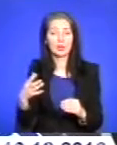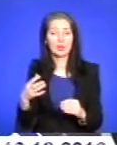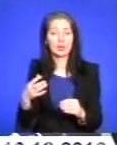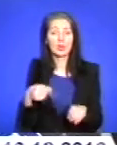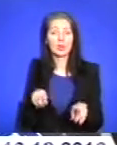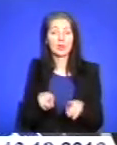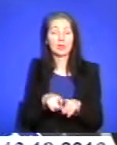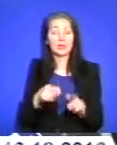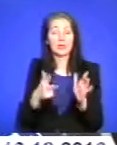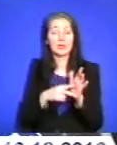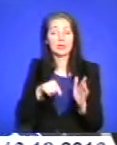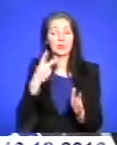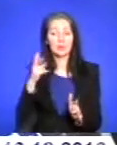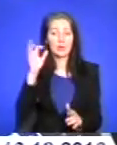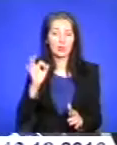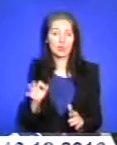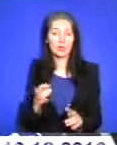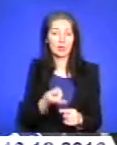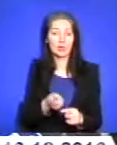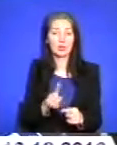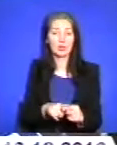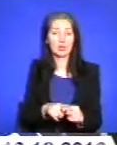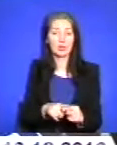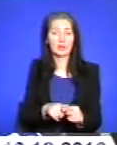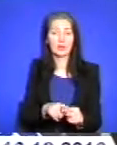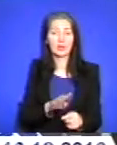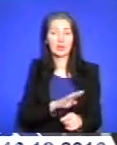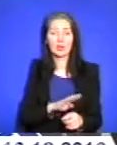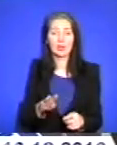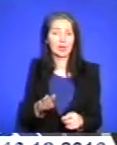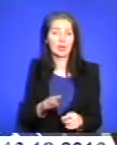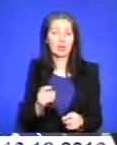на 8,2%. Це